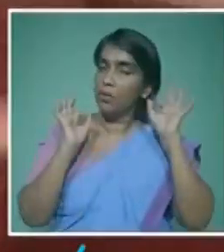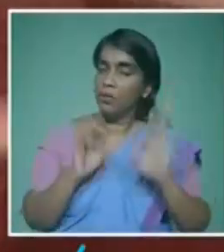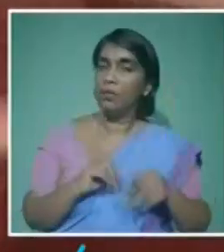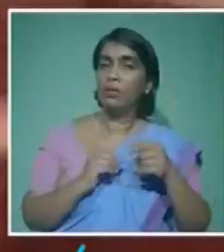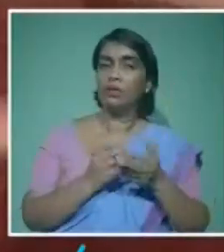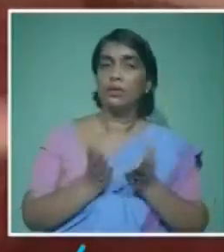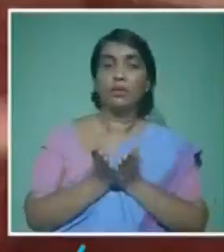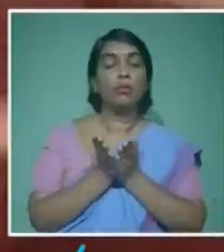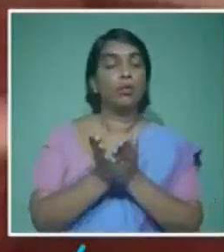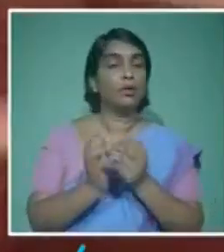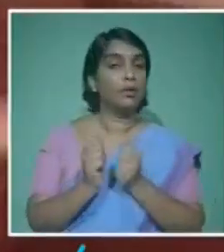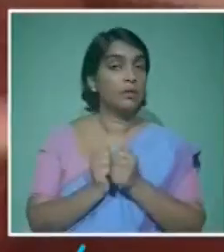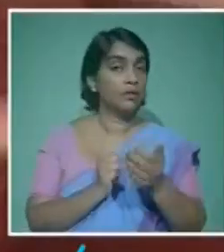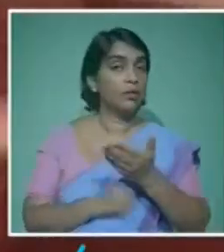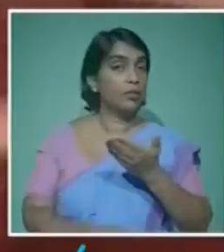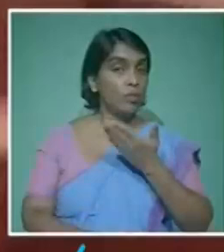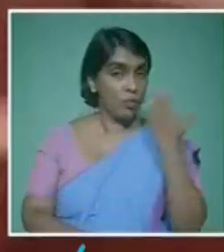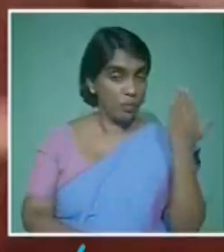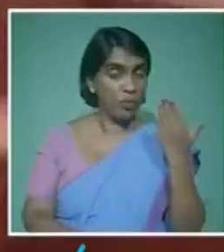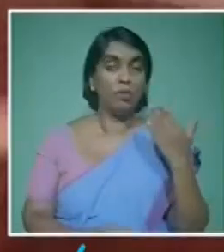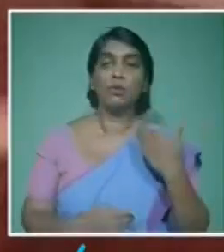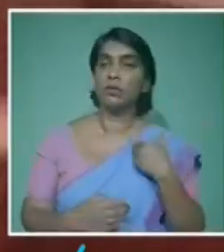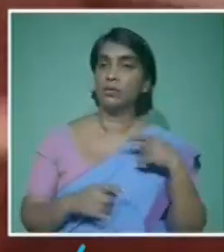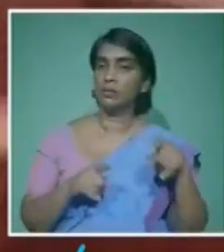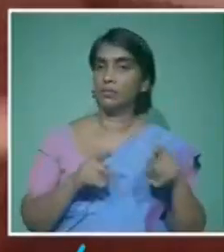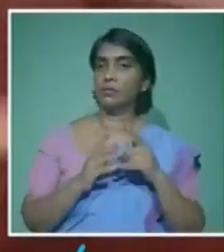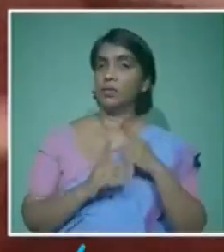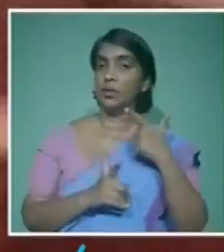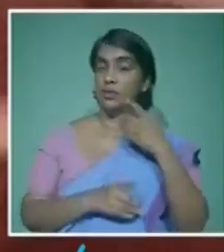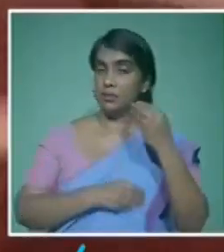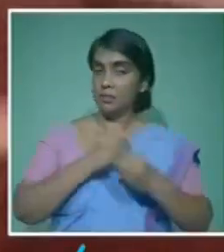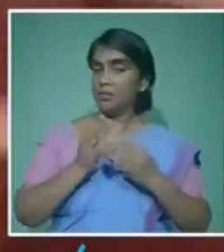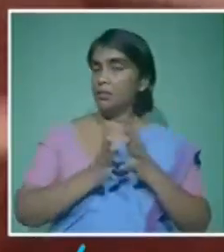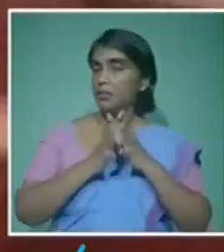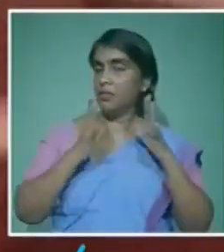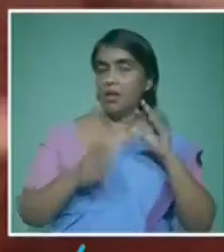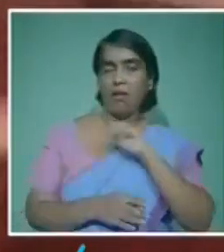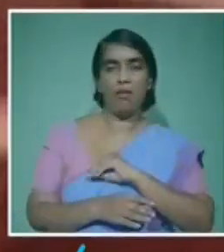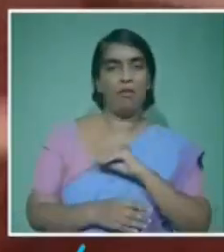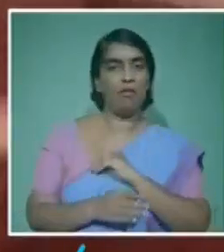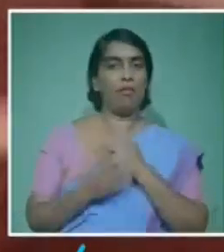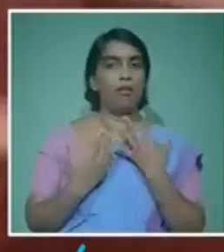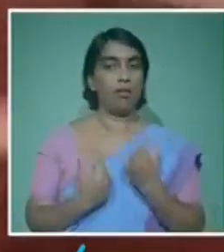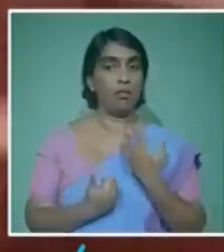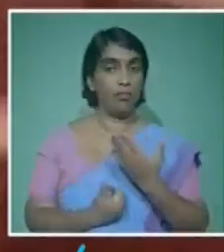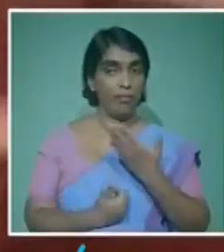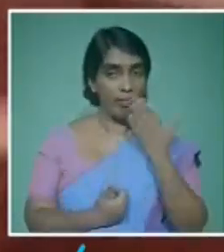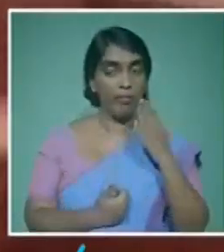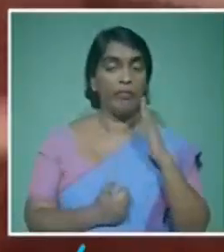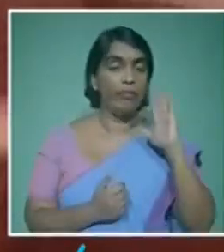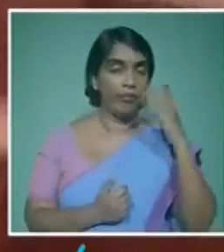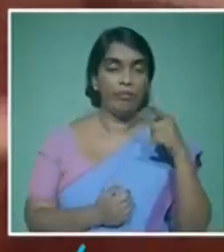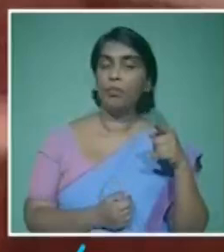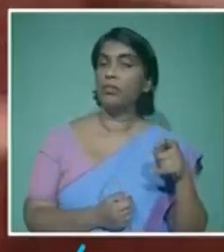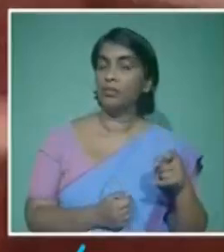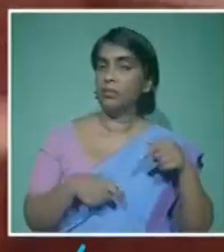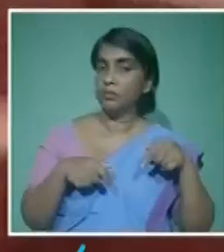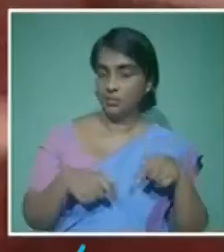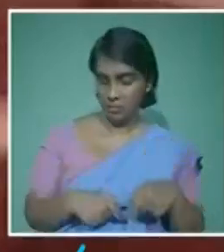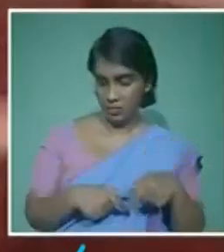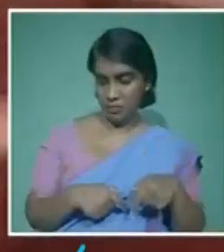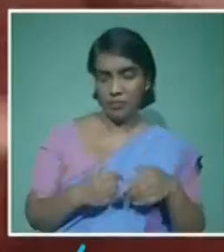எரிபொருள் விலையேற்றம் காரணமாக கடற்தொழிலுக்கு செல்லாமல் வாழ்வாதாரங்களால் பாதிக்கப்பட்டுள்ள